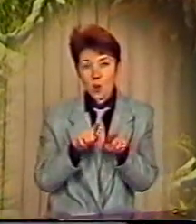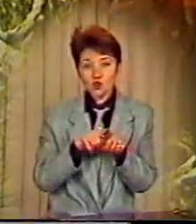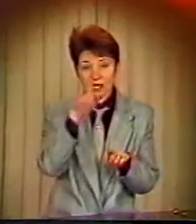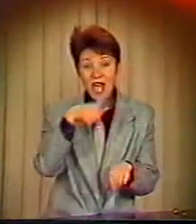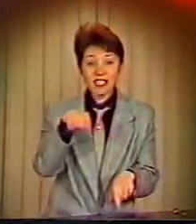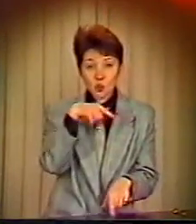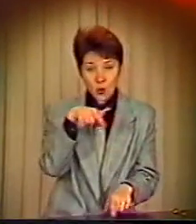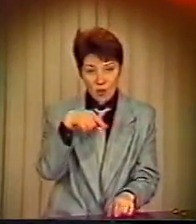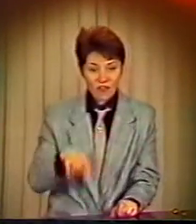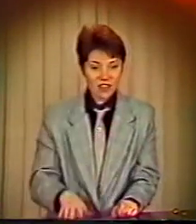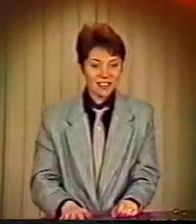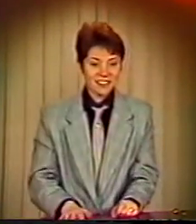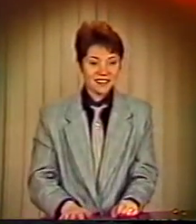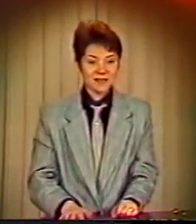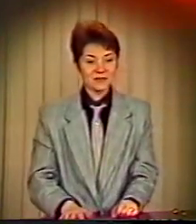индюков.